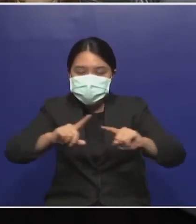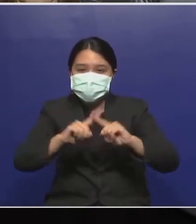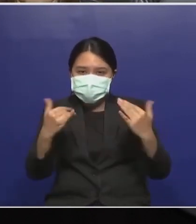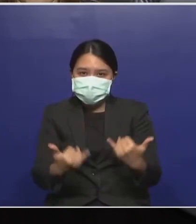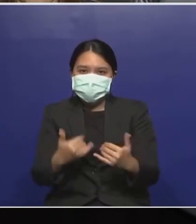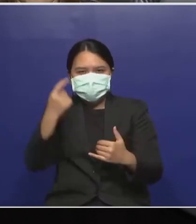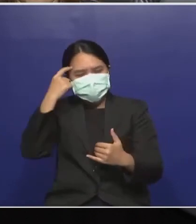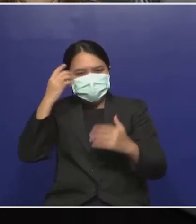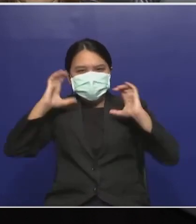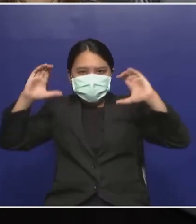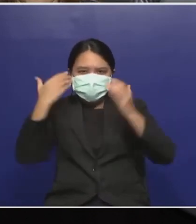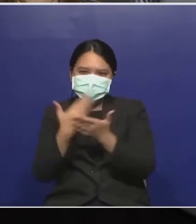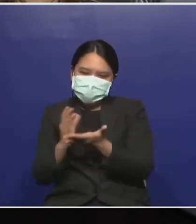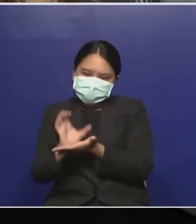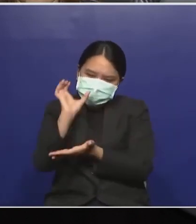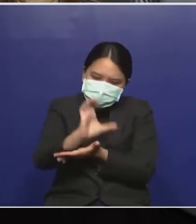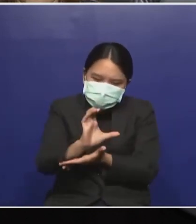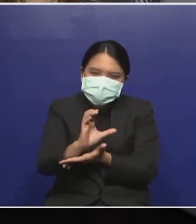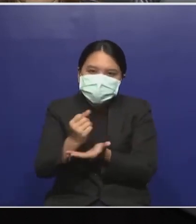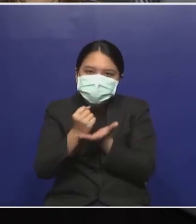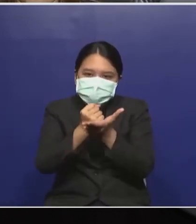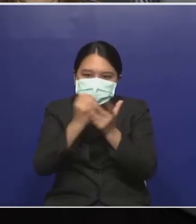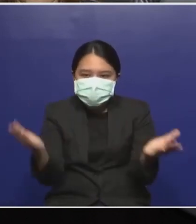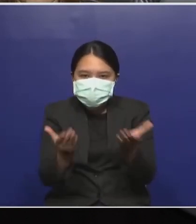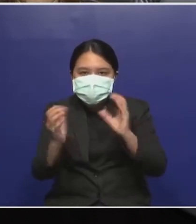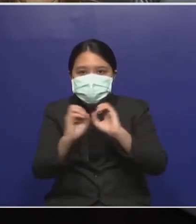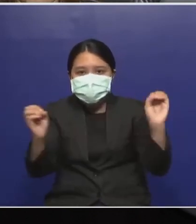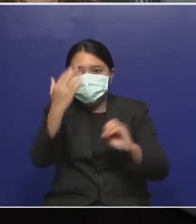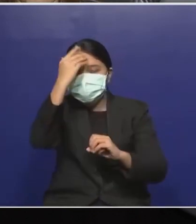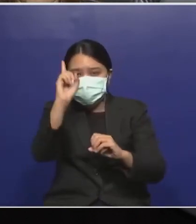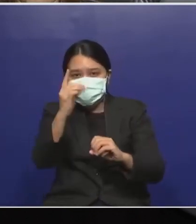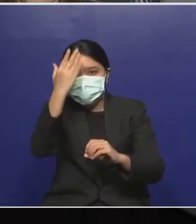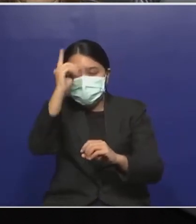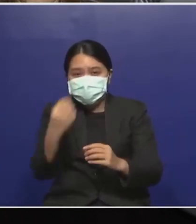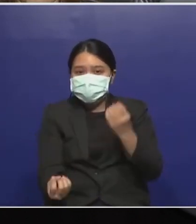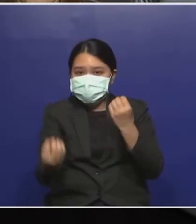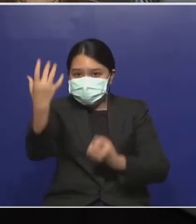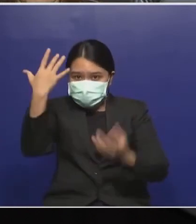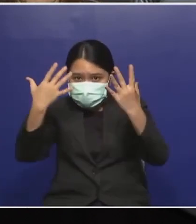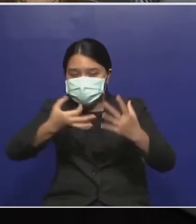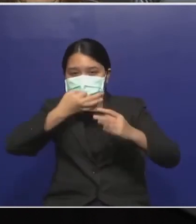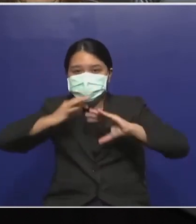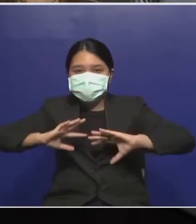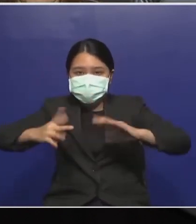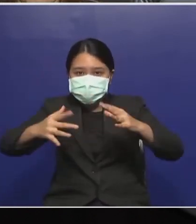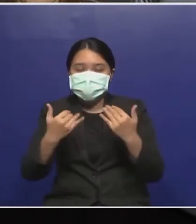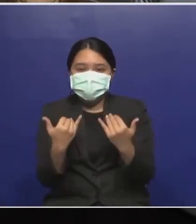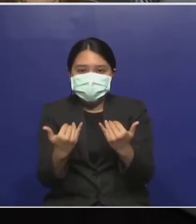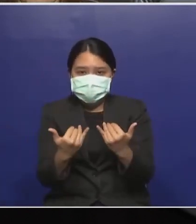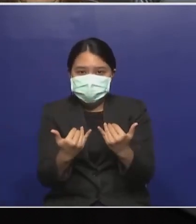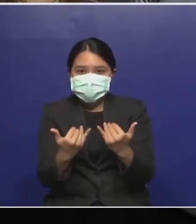มาณเพิ่มก็ประมาณไปใหกับสองสิ่นี้ครัเพราสองส่งนี้สองพ้นที่นี้คือพื้นที่ท